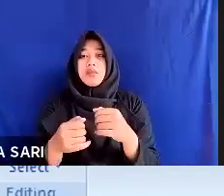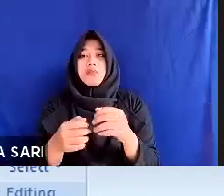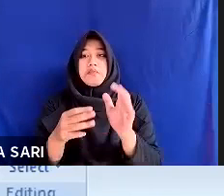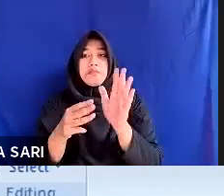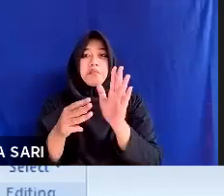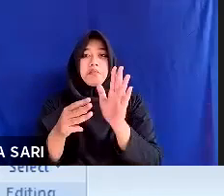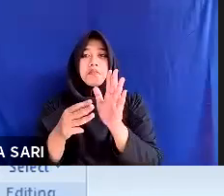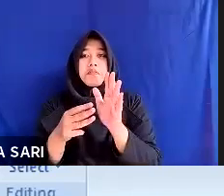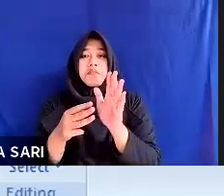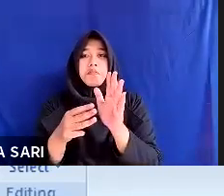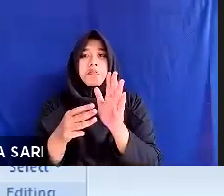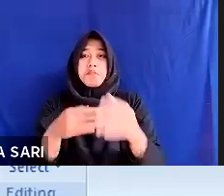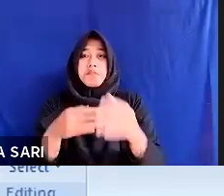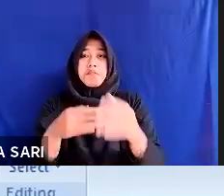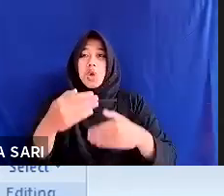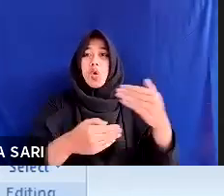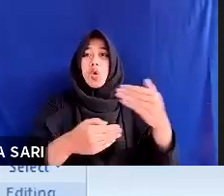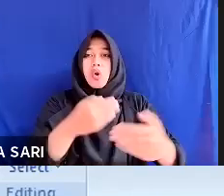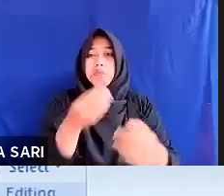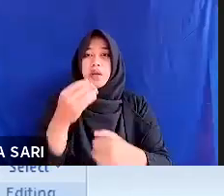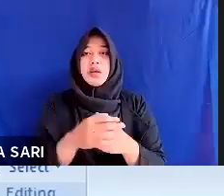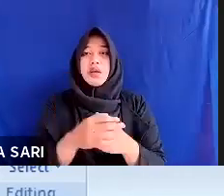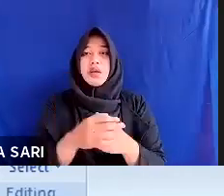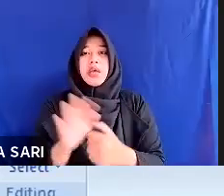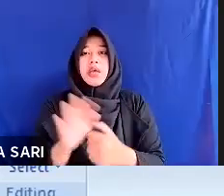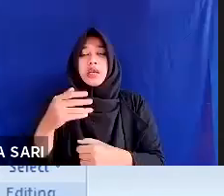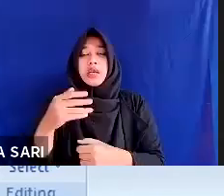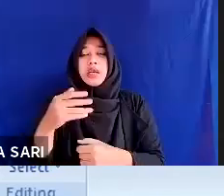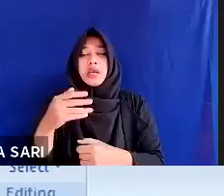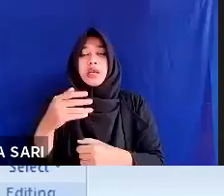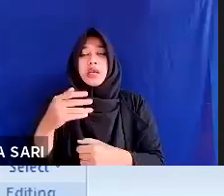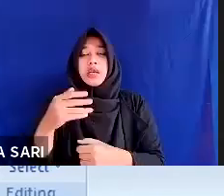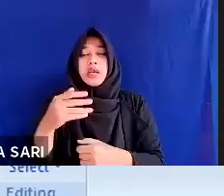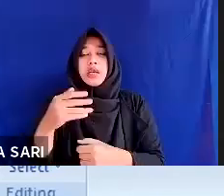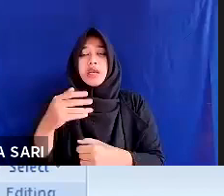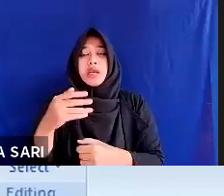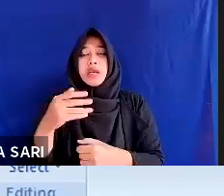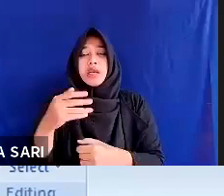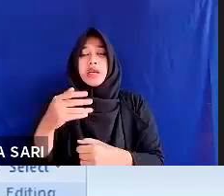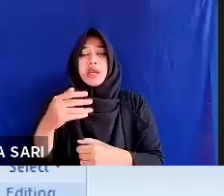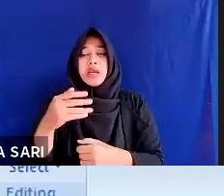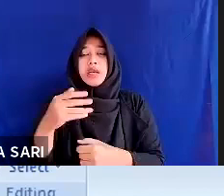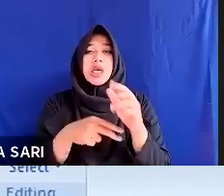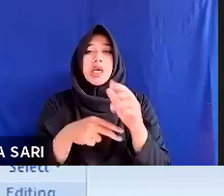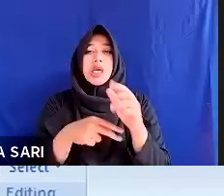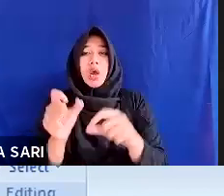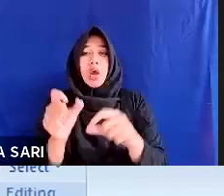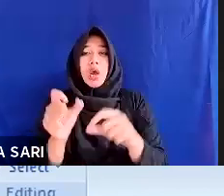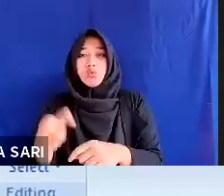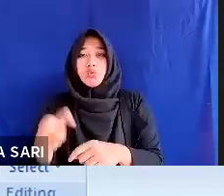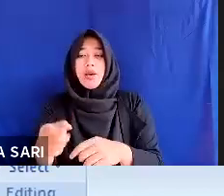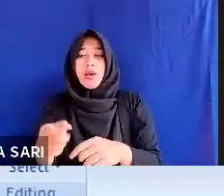warga yang kelaparan, ada affordabilitas, terjangkau, murah, bahkan kalau bisa memang solidaritas itu